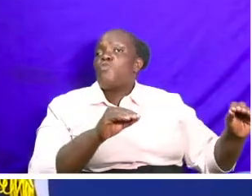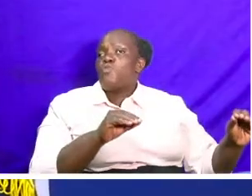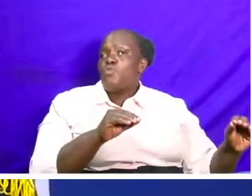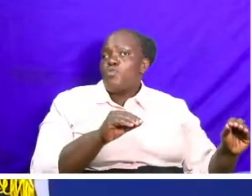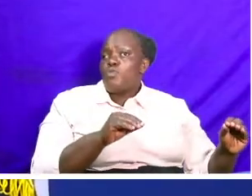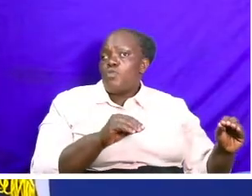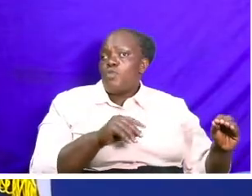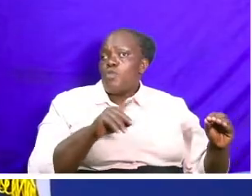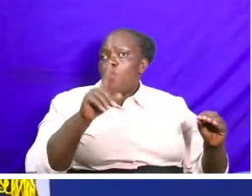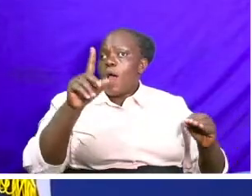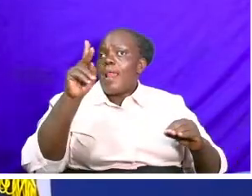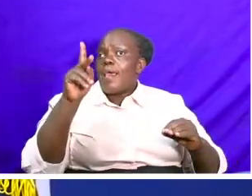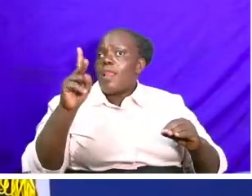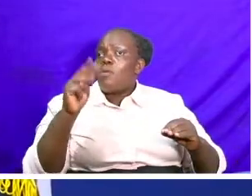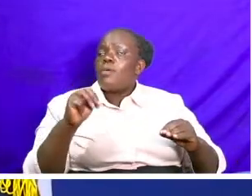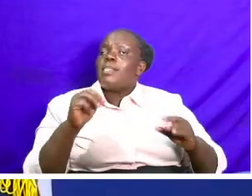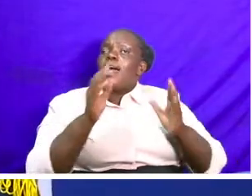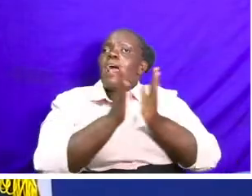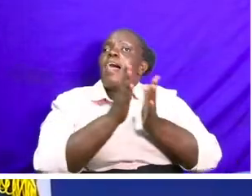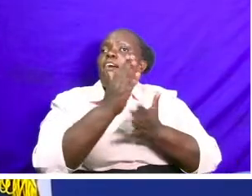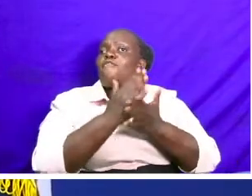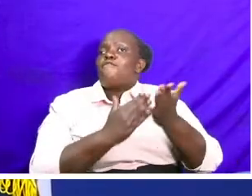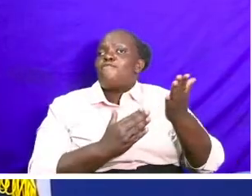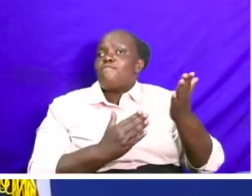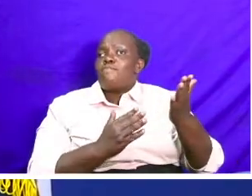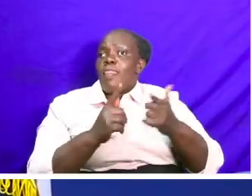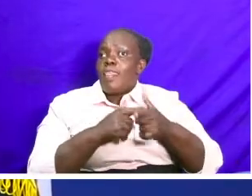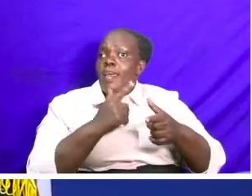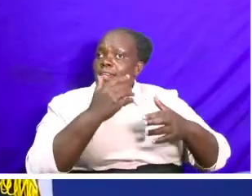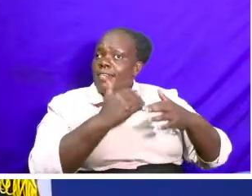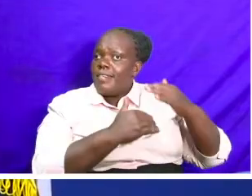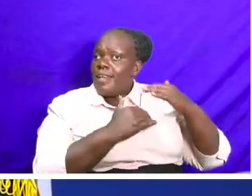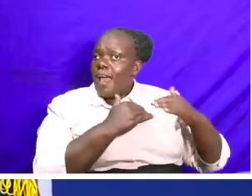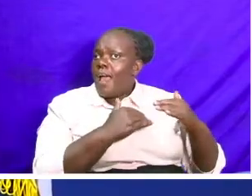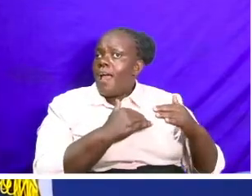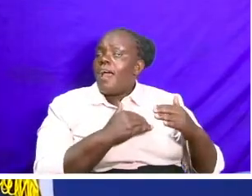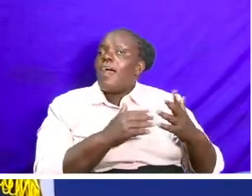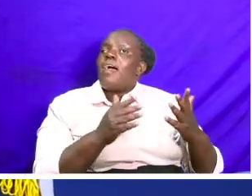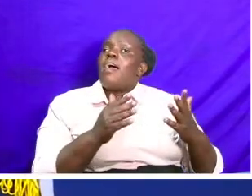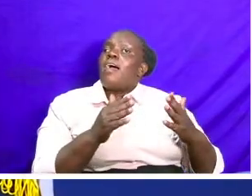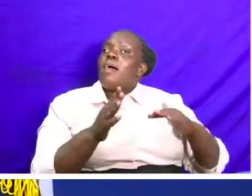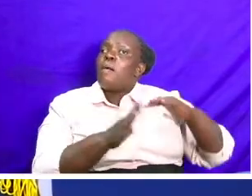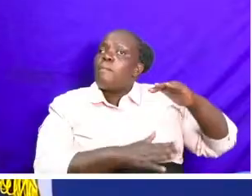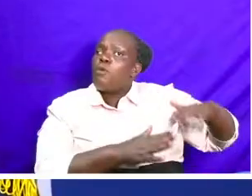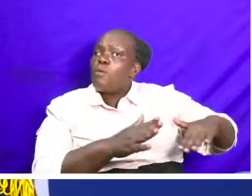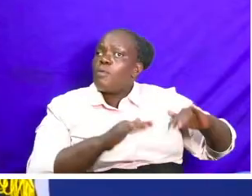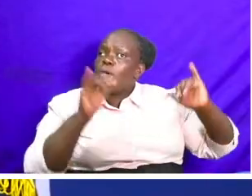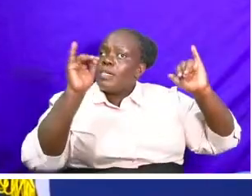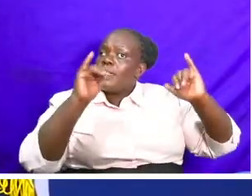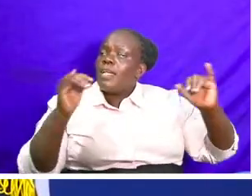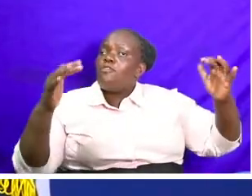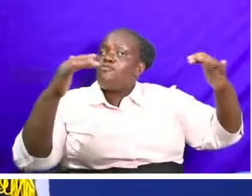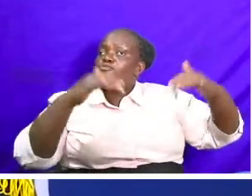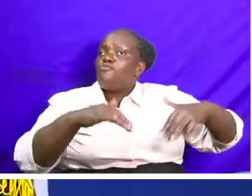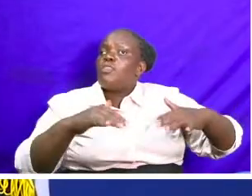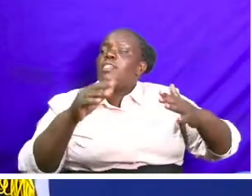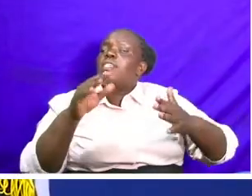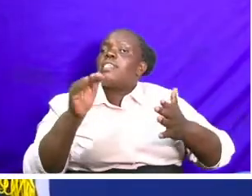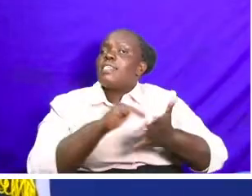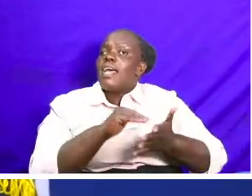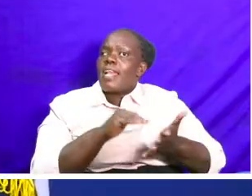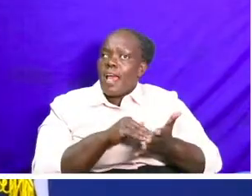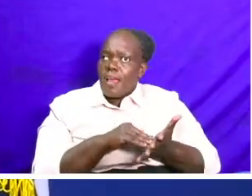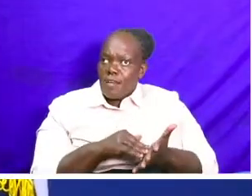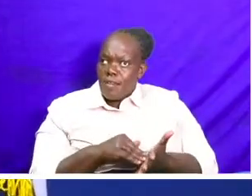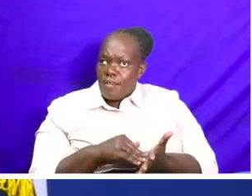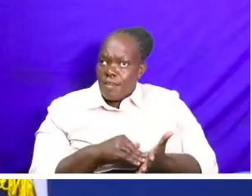itasongeshwa kilomita 1.5 ili iwe karibu na ile Bomas International Convention Center, ukumbi wa kimataifa wa